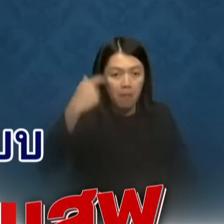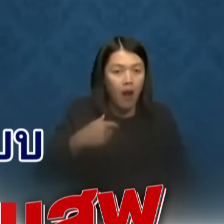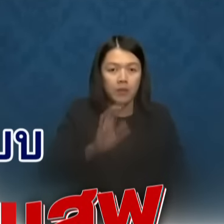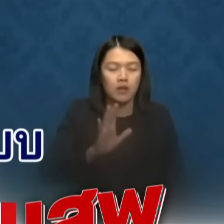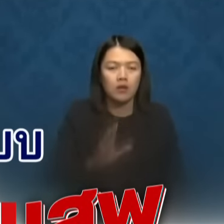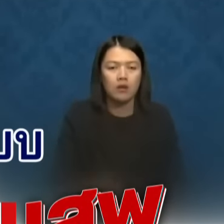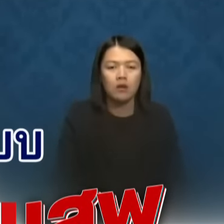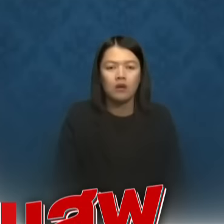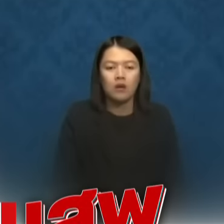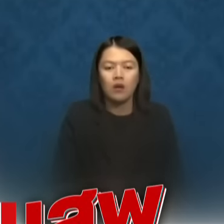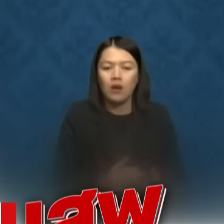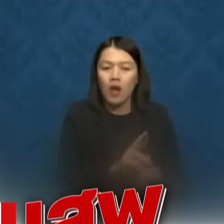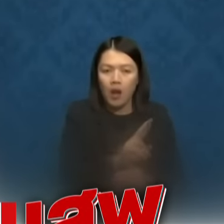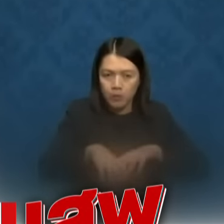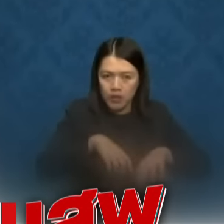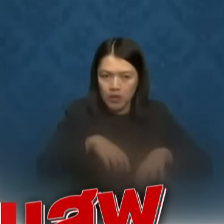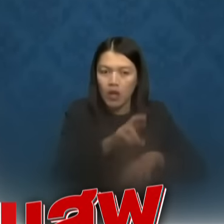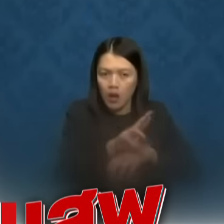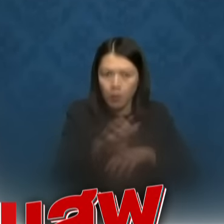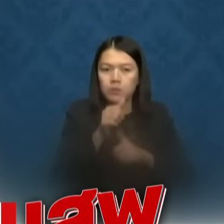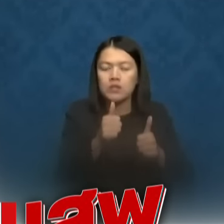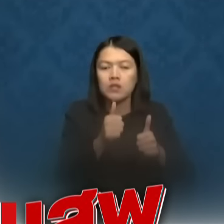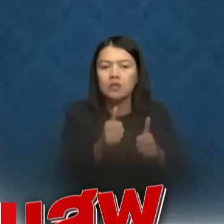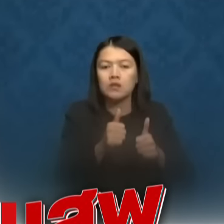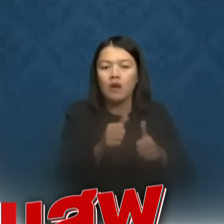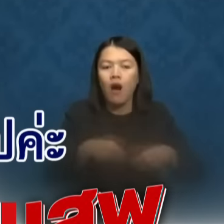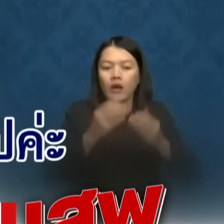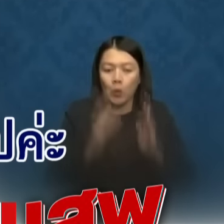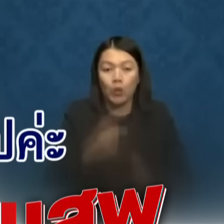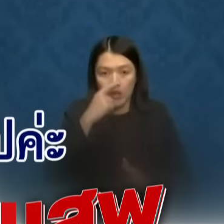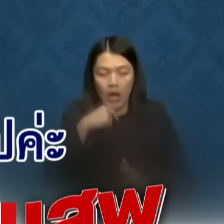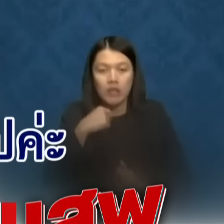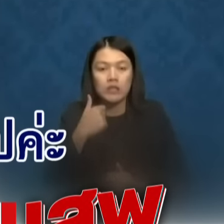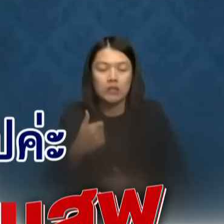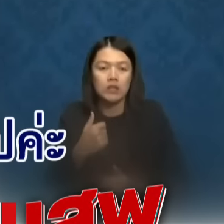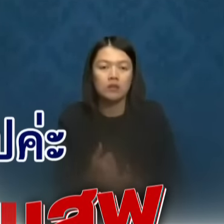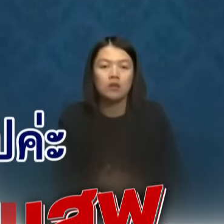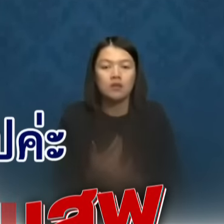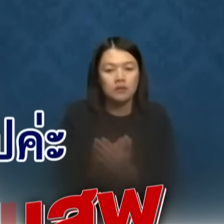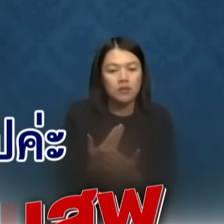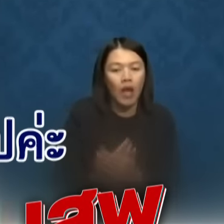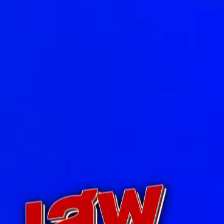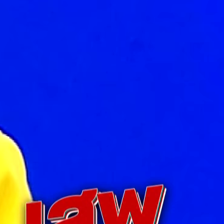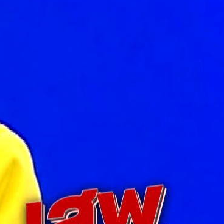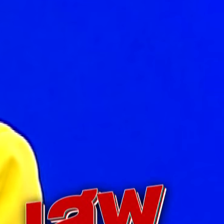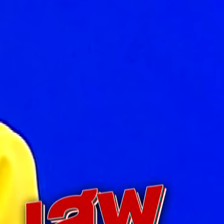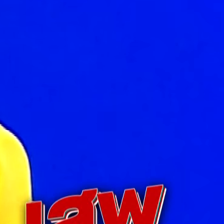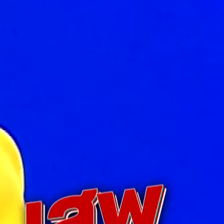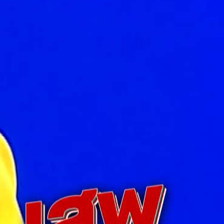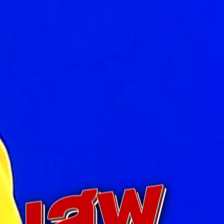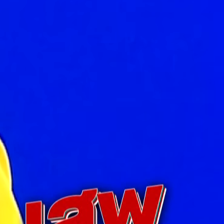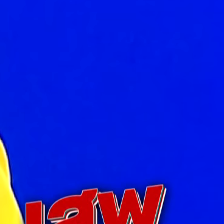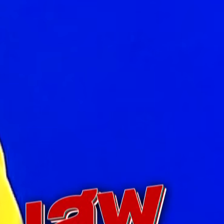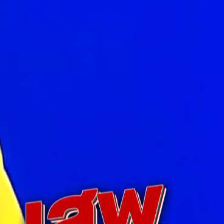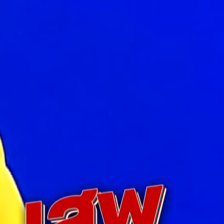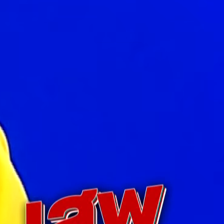บรับรองอย่างเป็นระบบจะเป็นผลดีแก่พี่น้องคนไทยและคุ้มค่ากว่าเงินที่เราจะต้องเสียไปค่ะ สส.แก้วตาบ